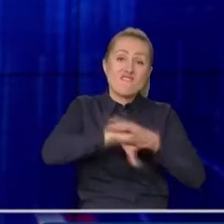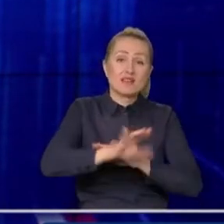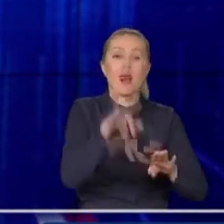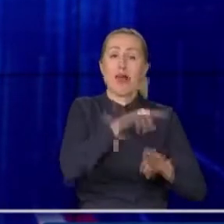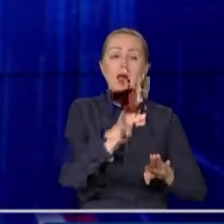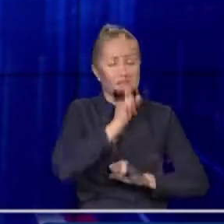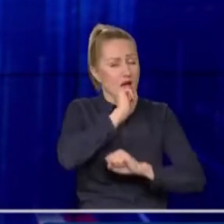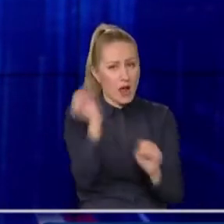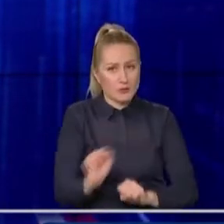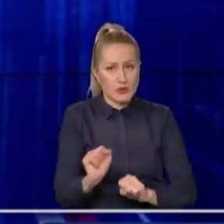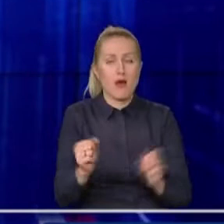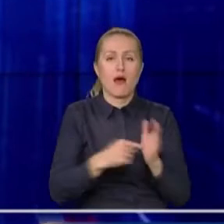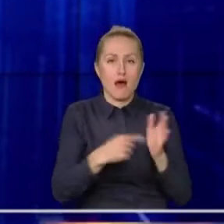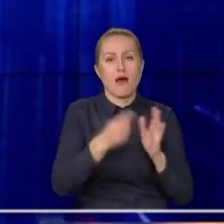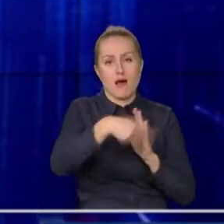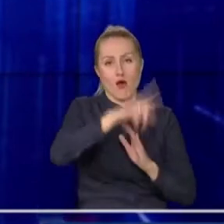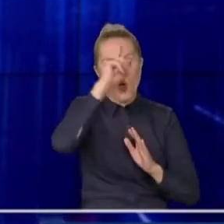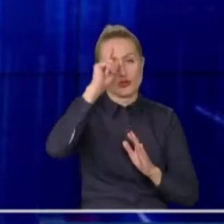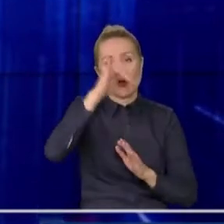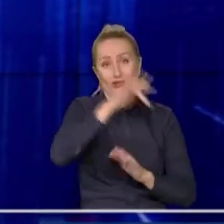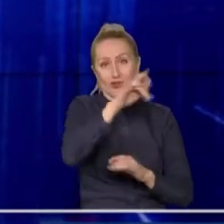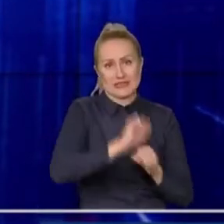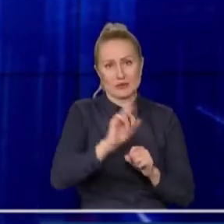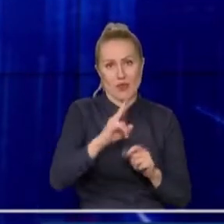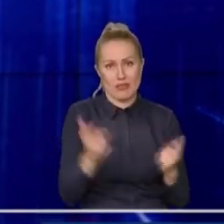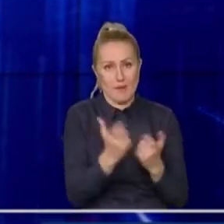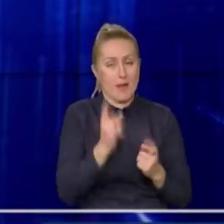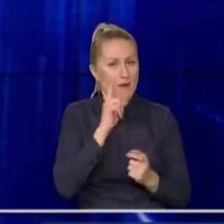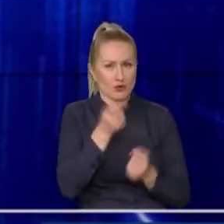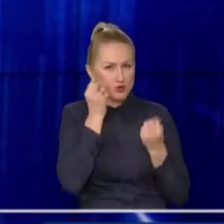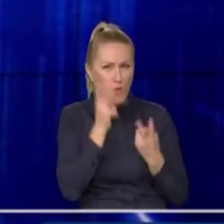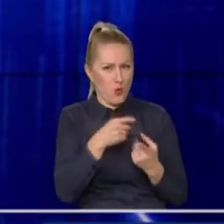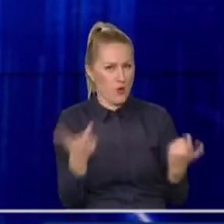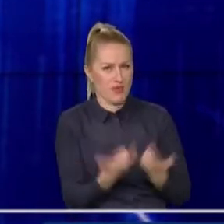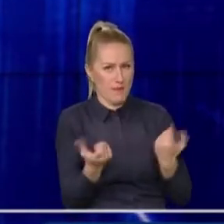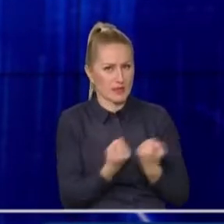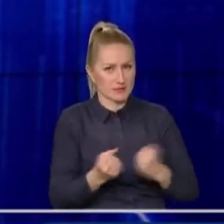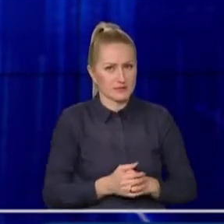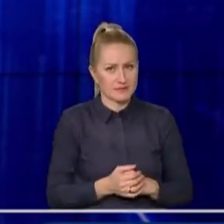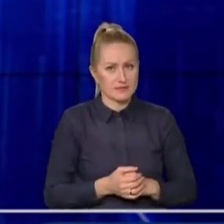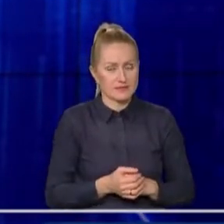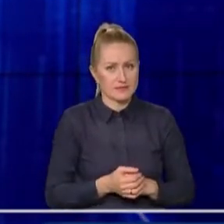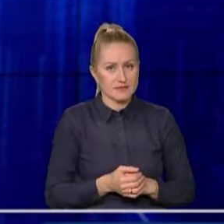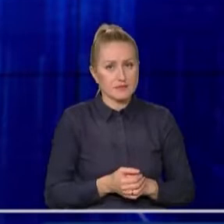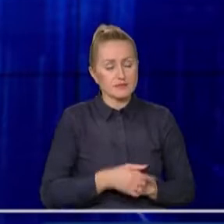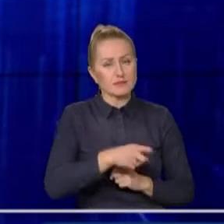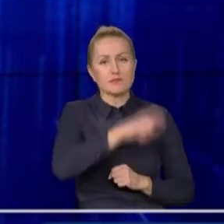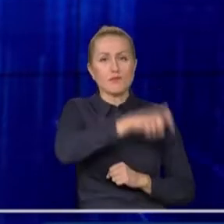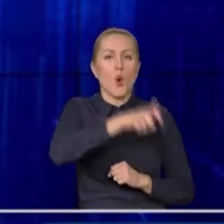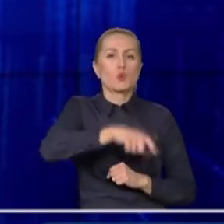żadne przepustki, są osoby niebezpieczne, szokująco niebezpieczne wręcz. Mówimy tu o osobach,